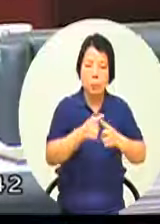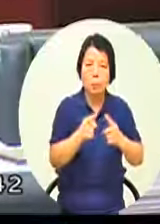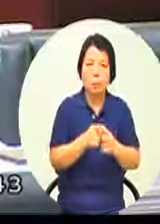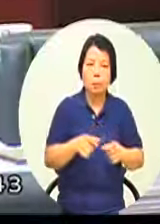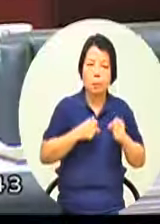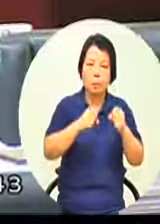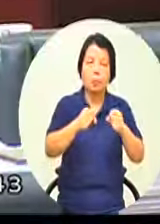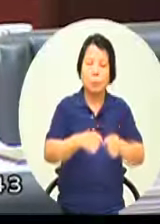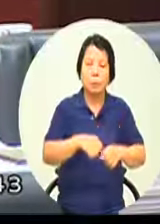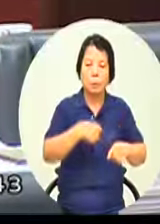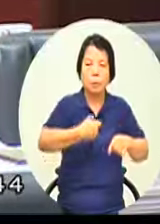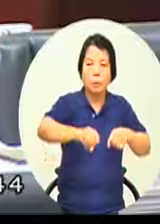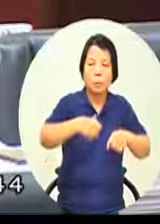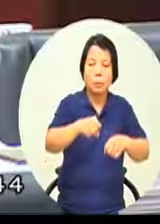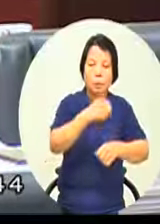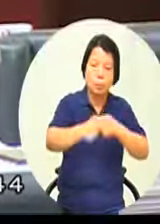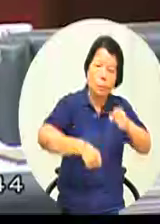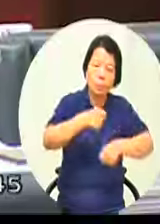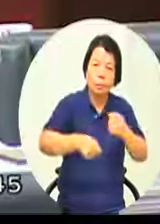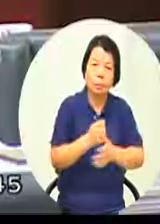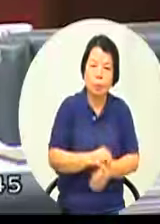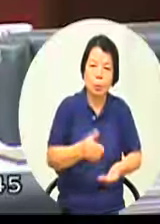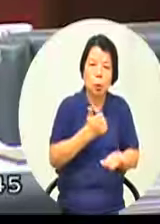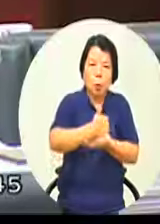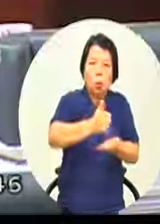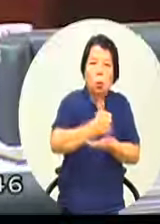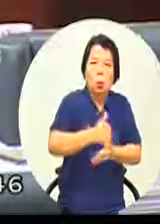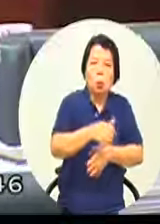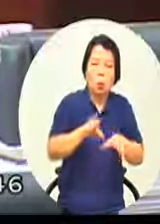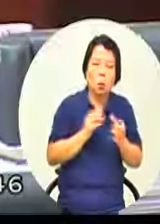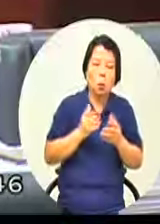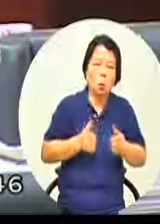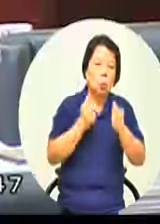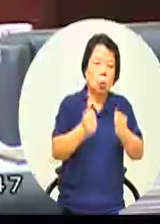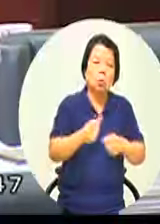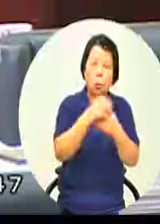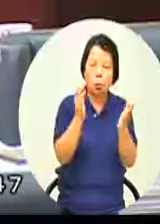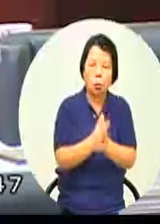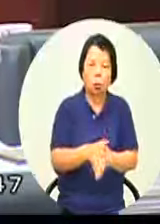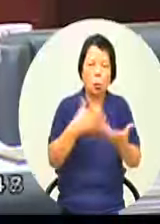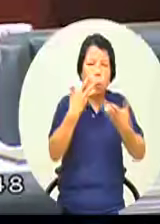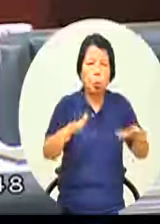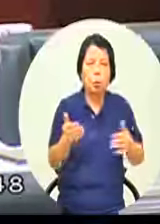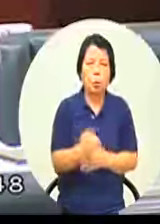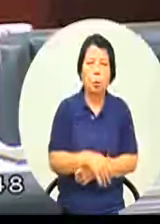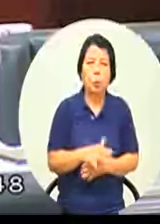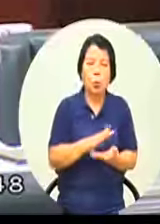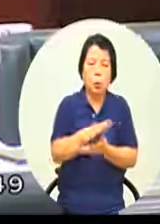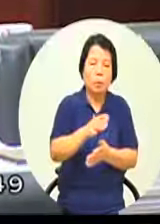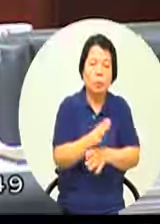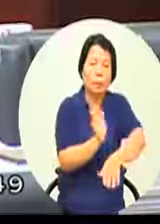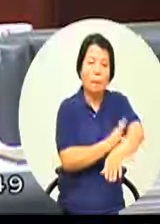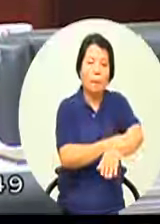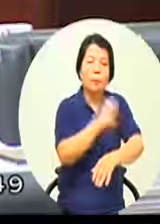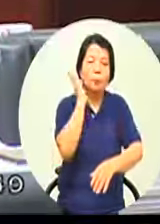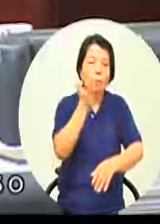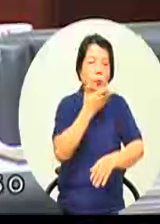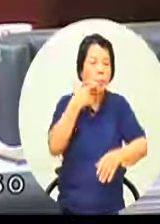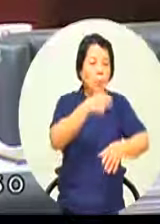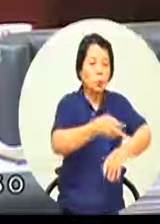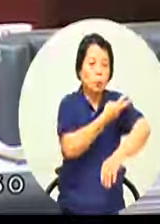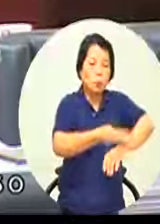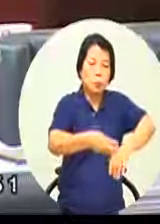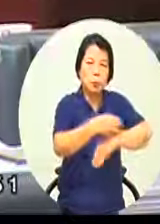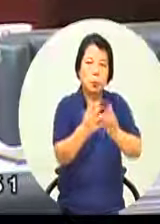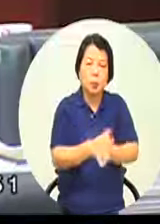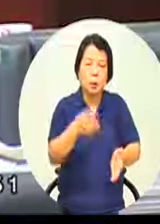人行机车脚踏车跟大卡车汽车都砸成在那条路旁边，就是一个水利沟。那后来我们是经过